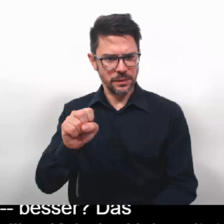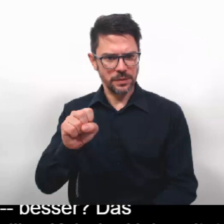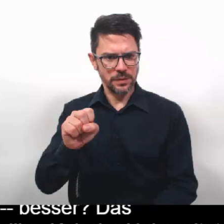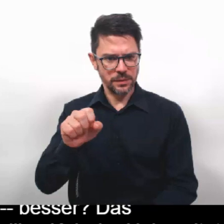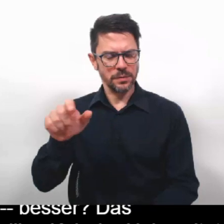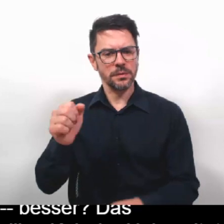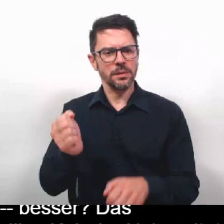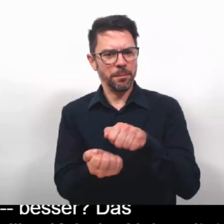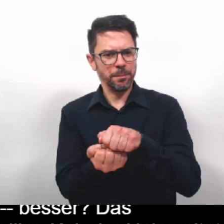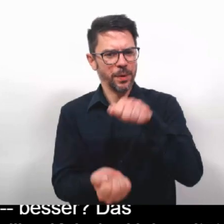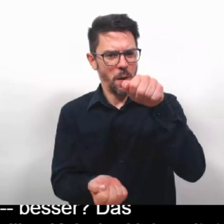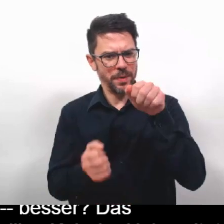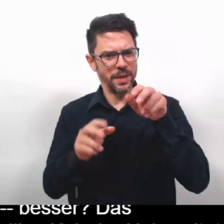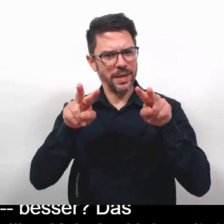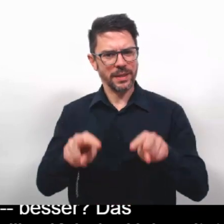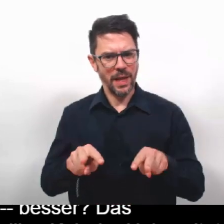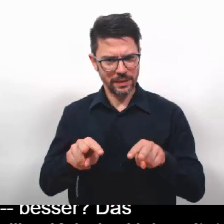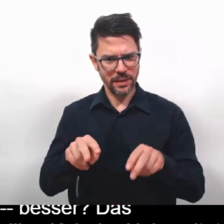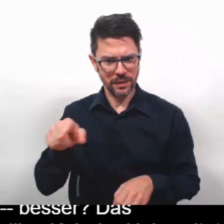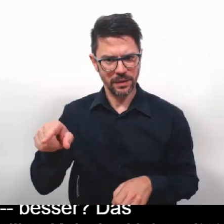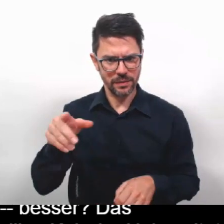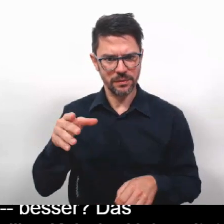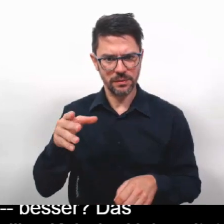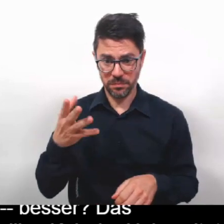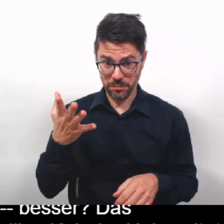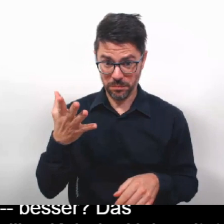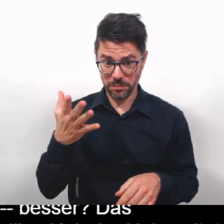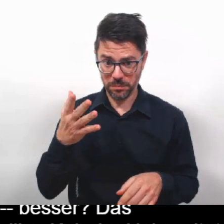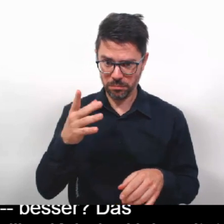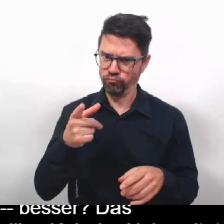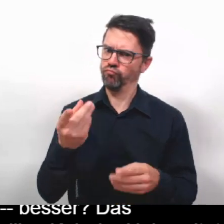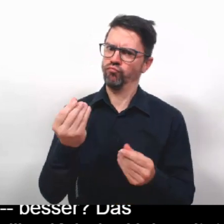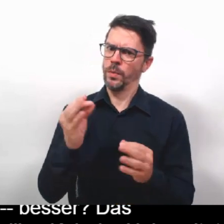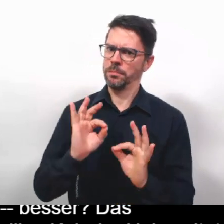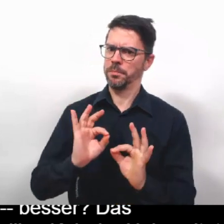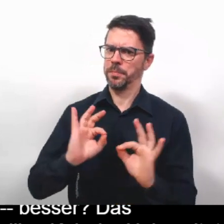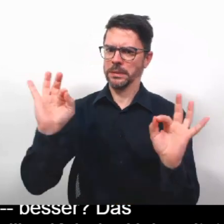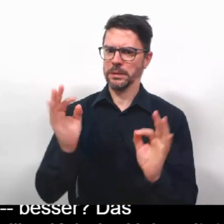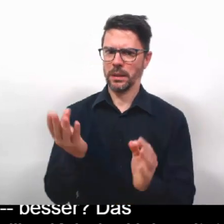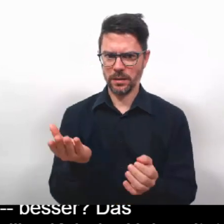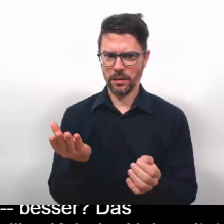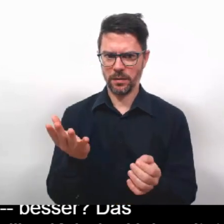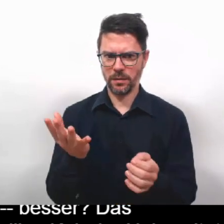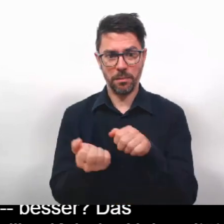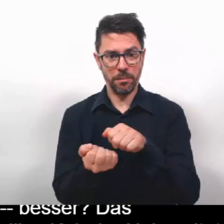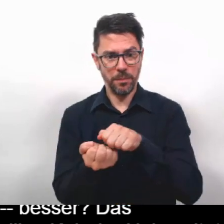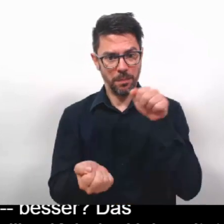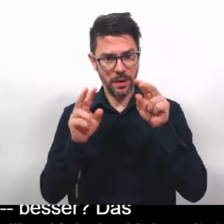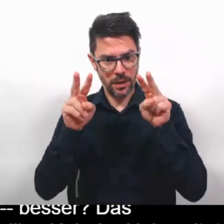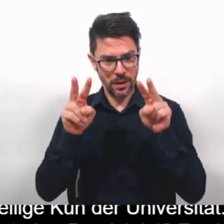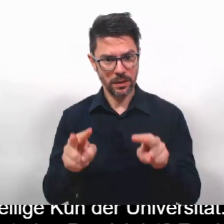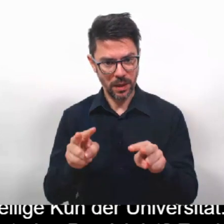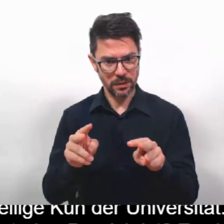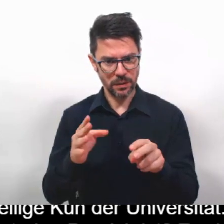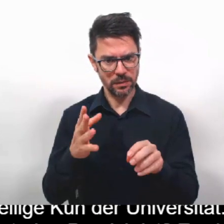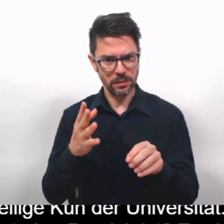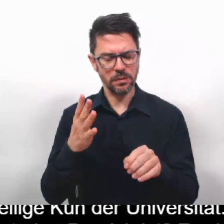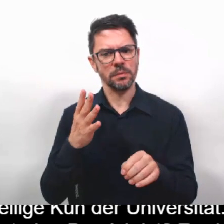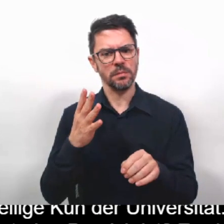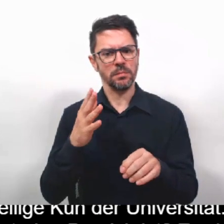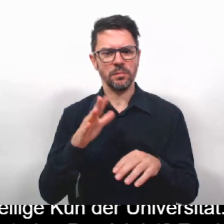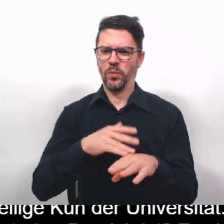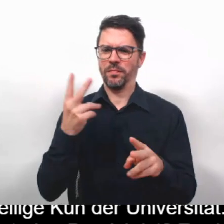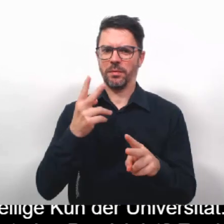wann jetzt ein lokaler Lockdown greifen würde. Also es gibt jetzt, wenn ich Sie richtig verstanden habe, da jetzt keine Lockdown-Marke, so wie bei der Ampel